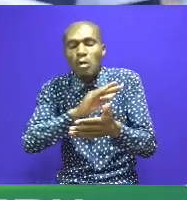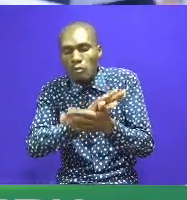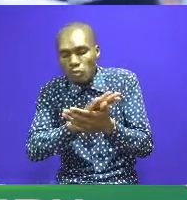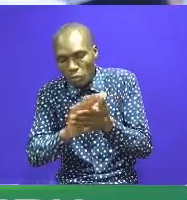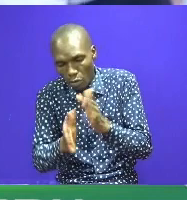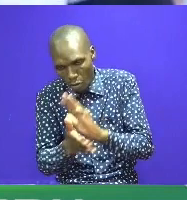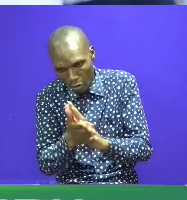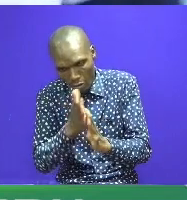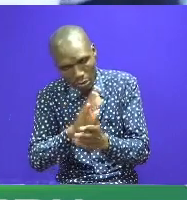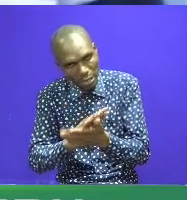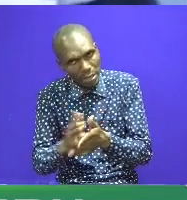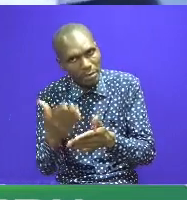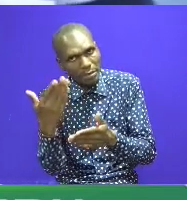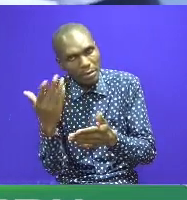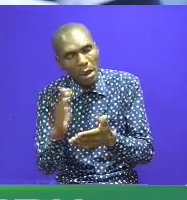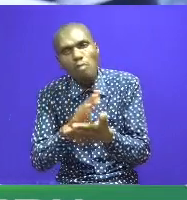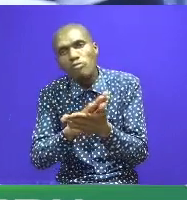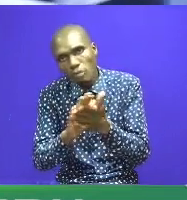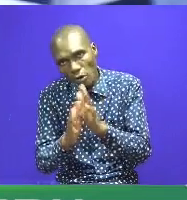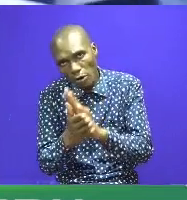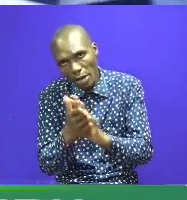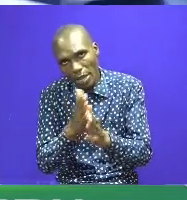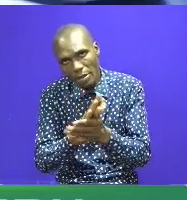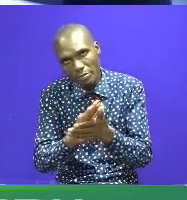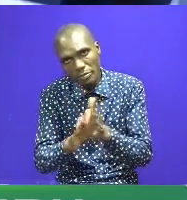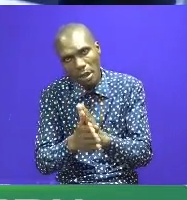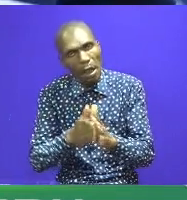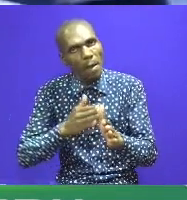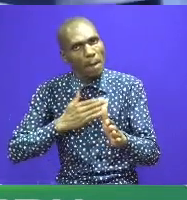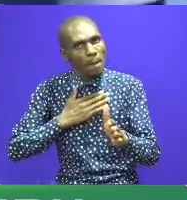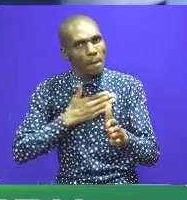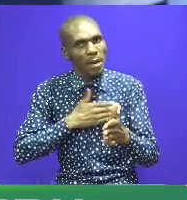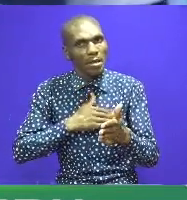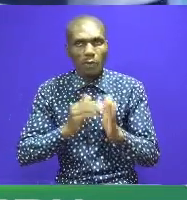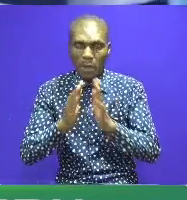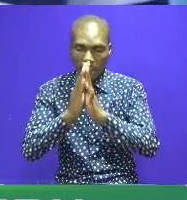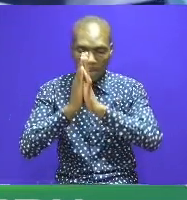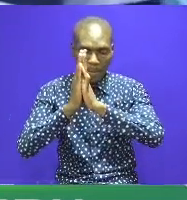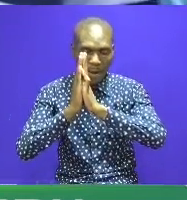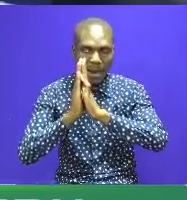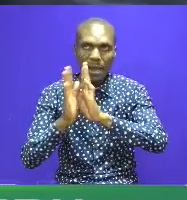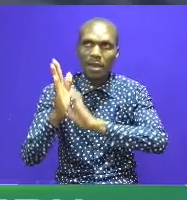kwavera motwa vera ainda tu sabini asati gato ato